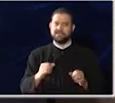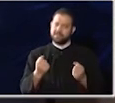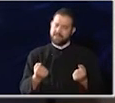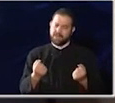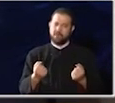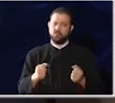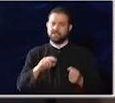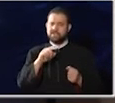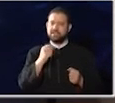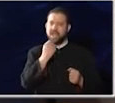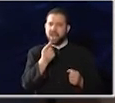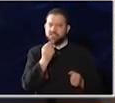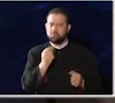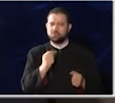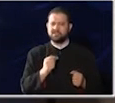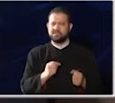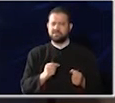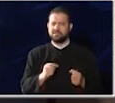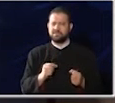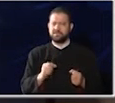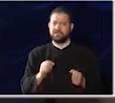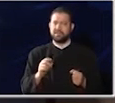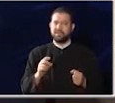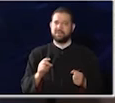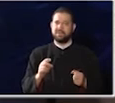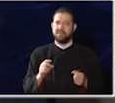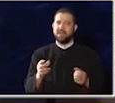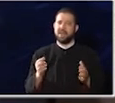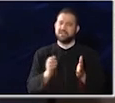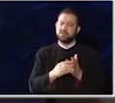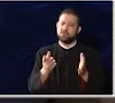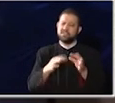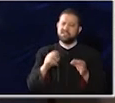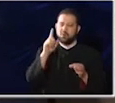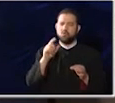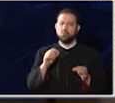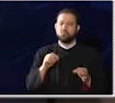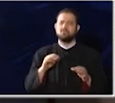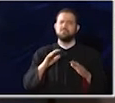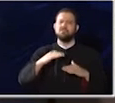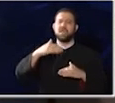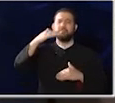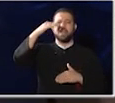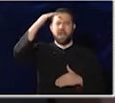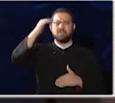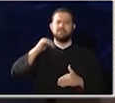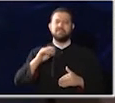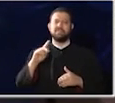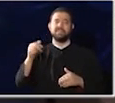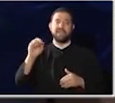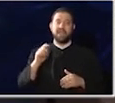delicat și răspunsul ar trebui să fie unul complex,